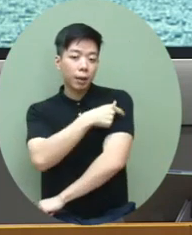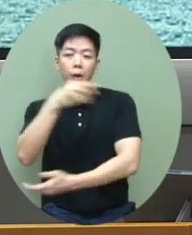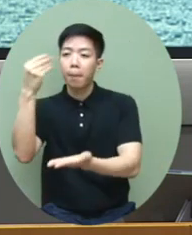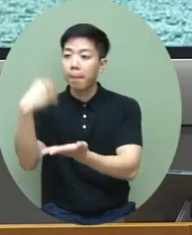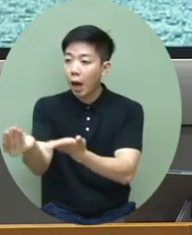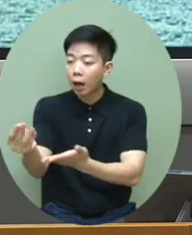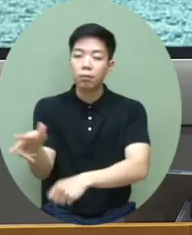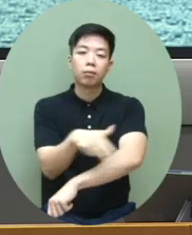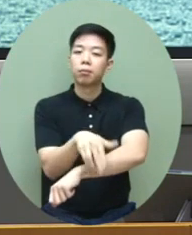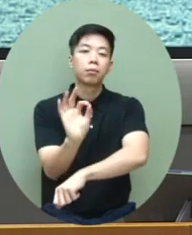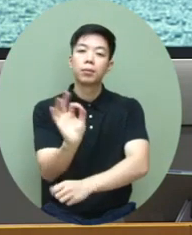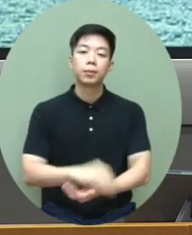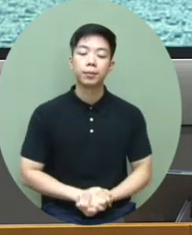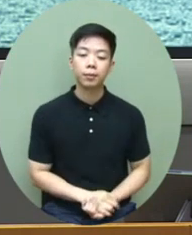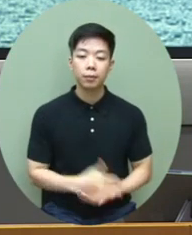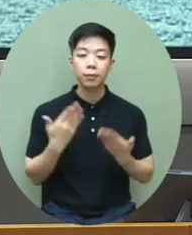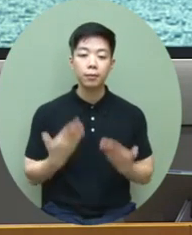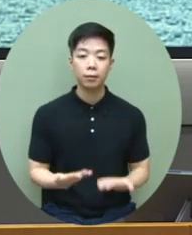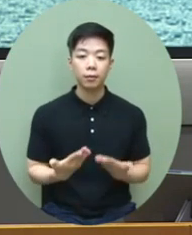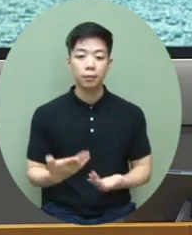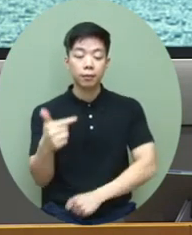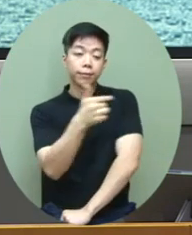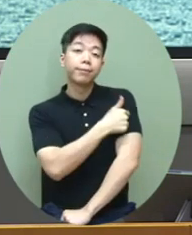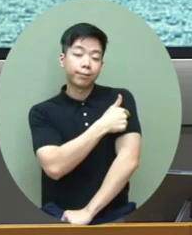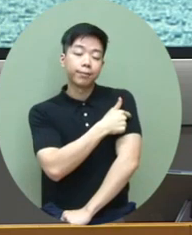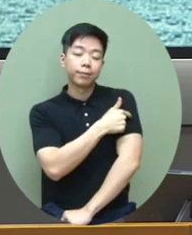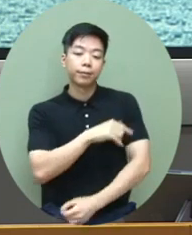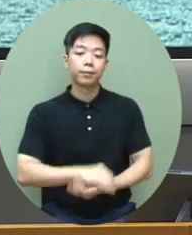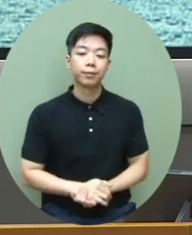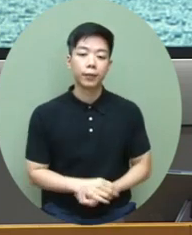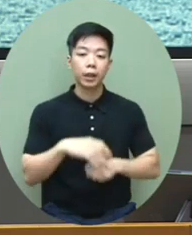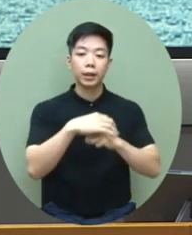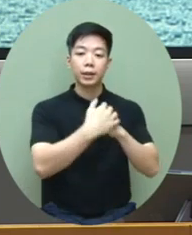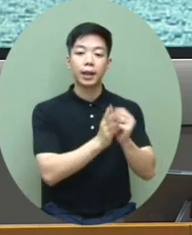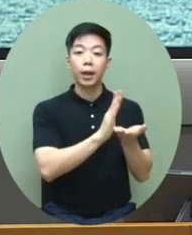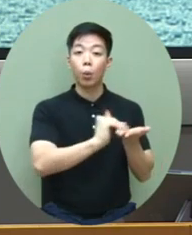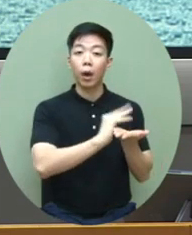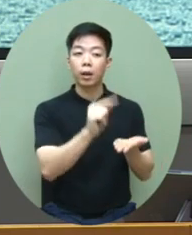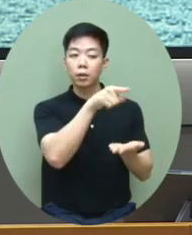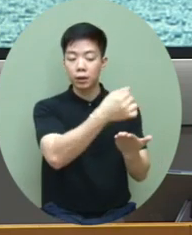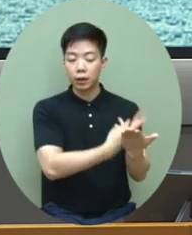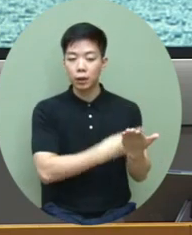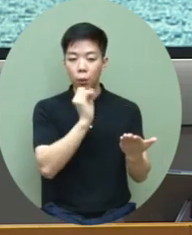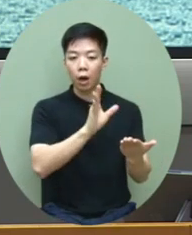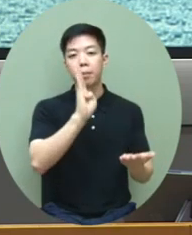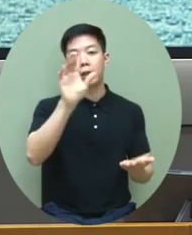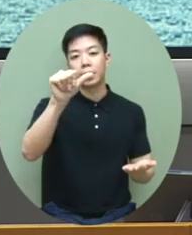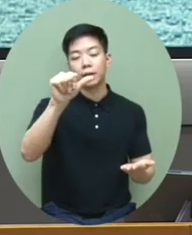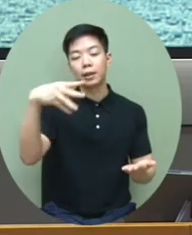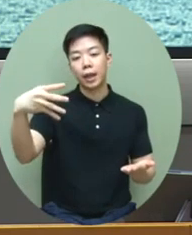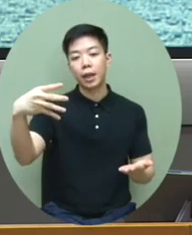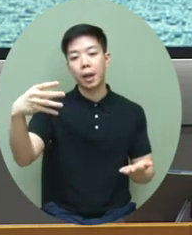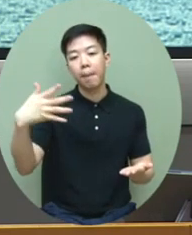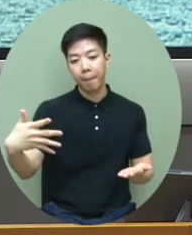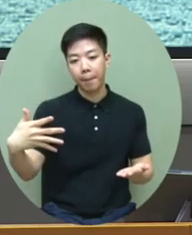嘅。咁而而家嘅疫苗根據世衛嚟講咧，都係對於 BA 四五咧都係有呢個保